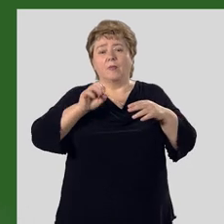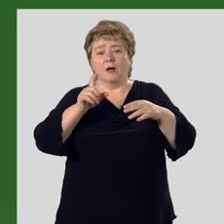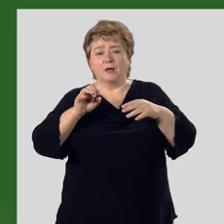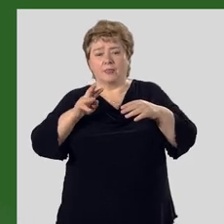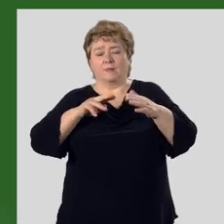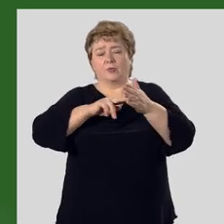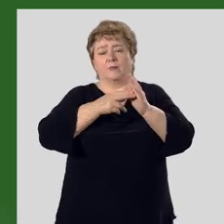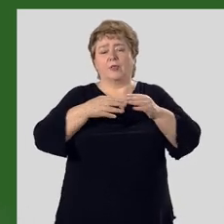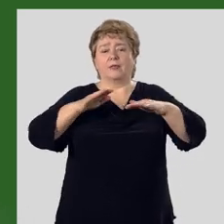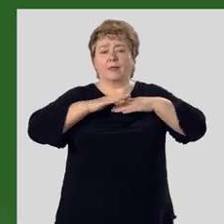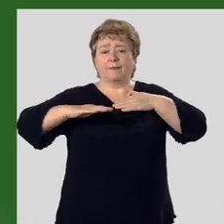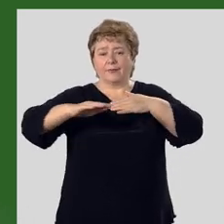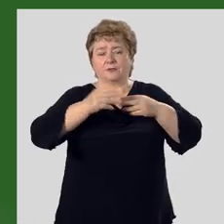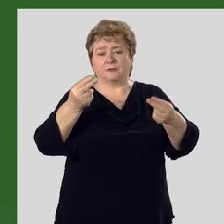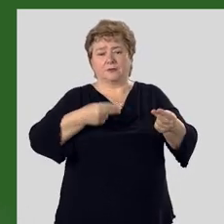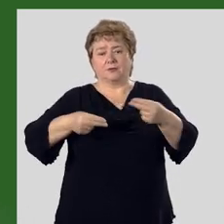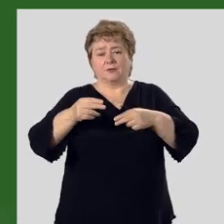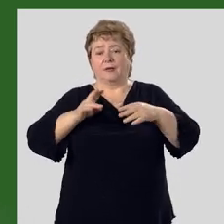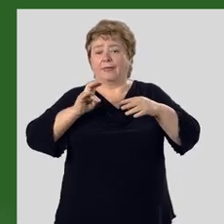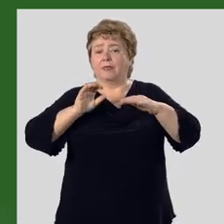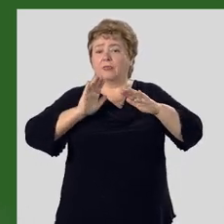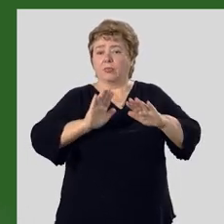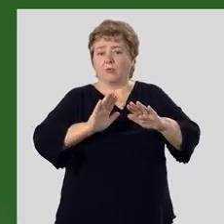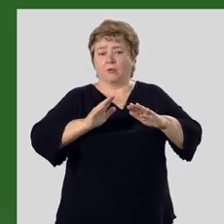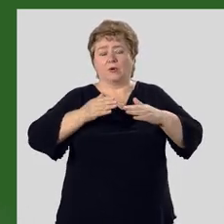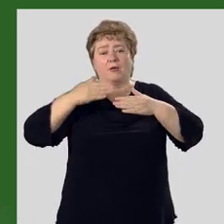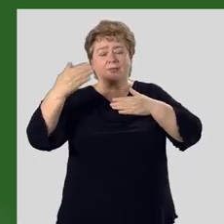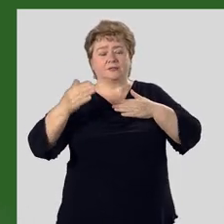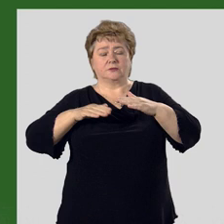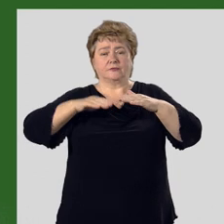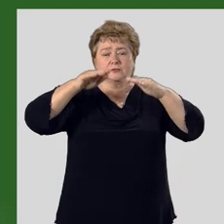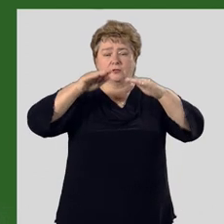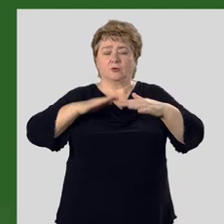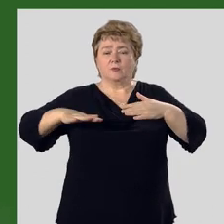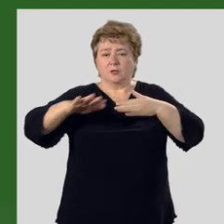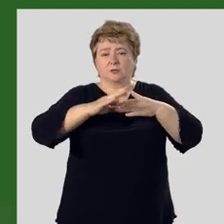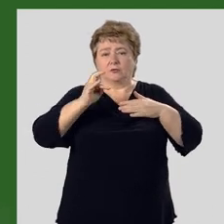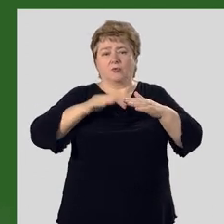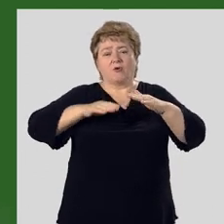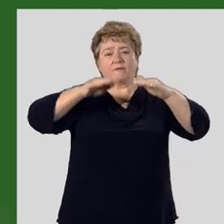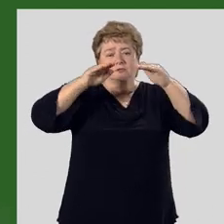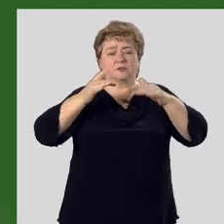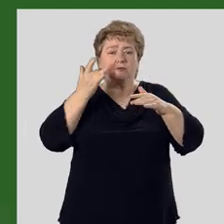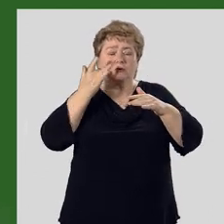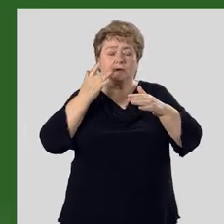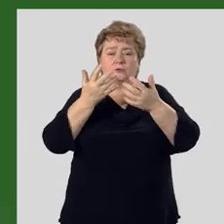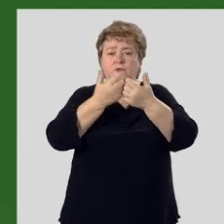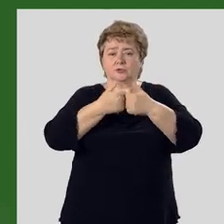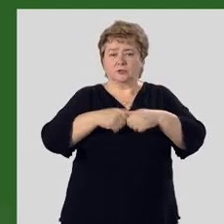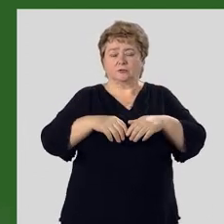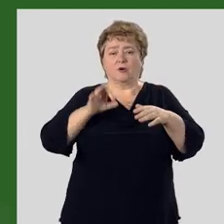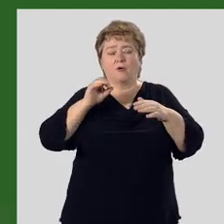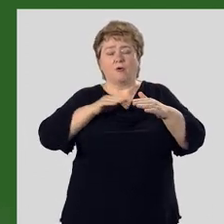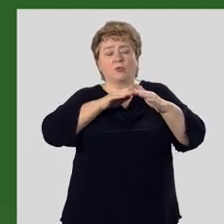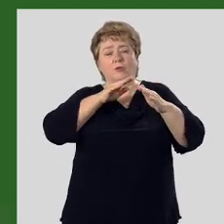Поэтому на плане местности изображают не только относительную высоту местности, но и высоту, которую отсчитывают